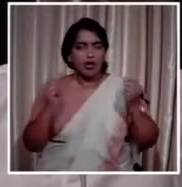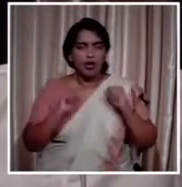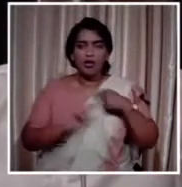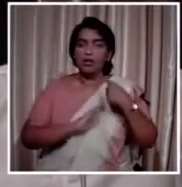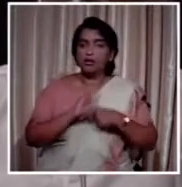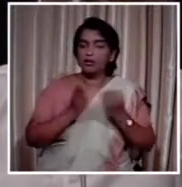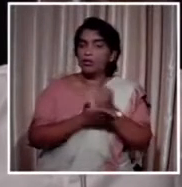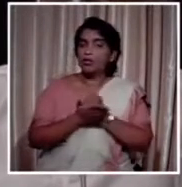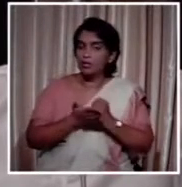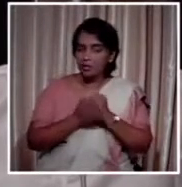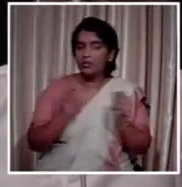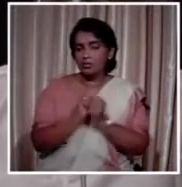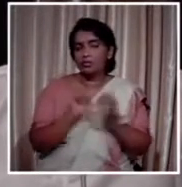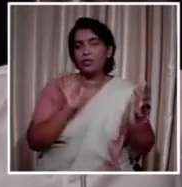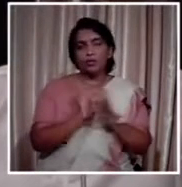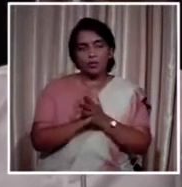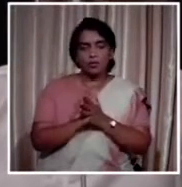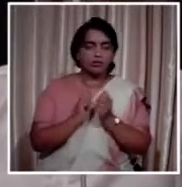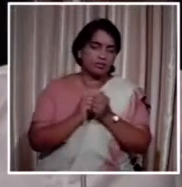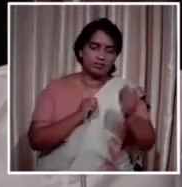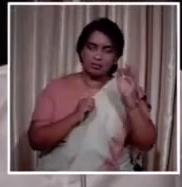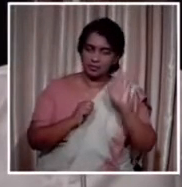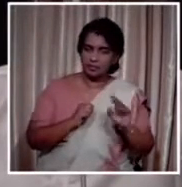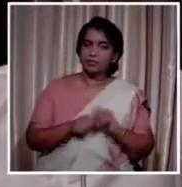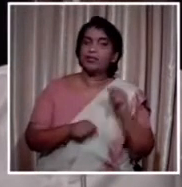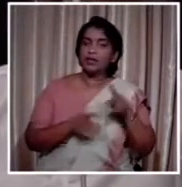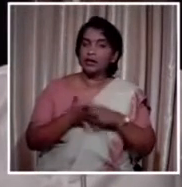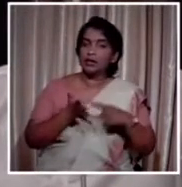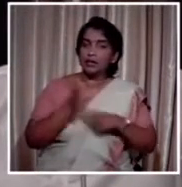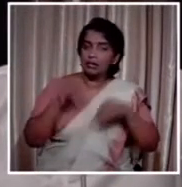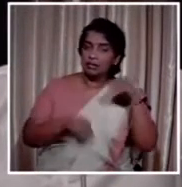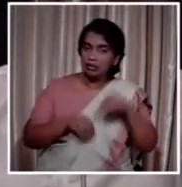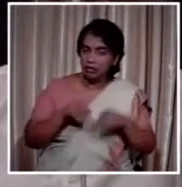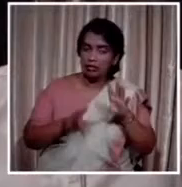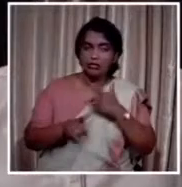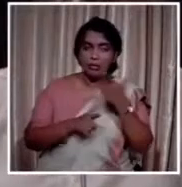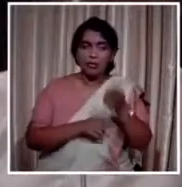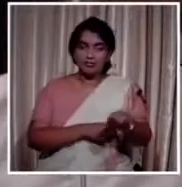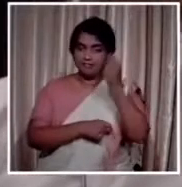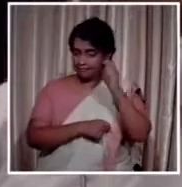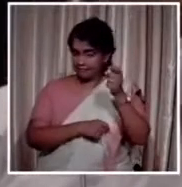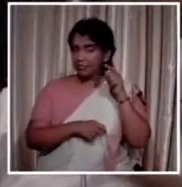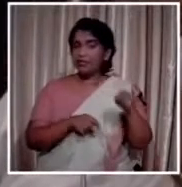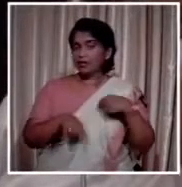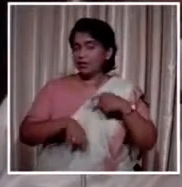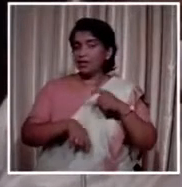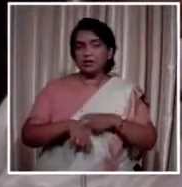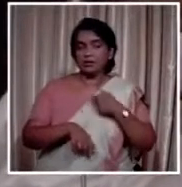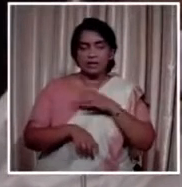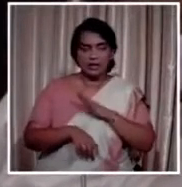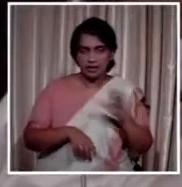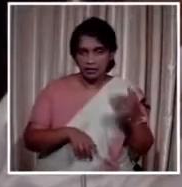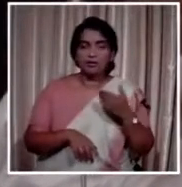ஆனால் இவ்வாறானதொரு சூழ்நிலையில் குறுகிய காலத்தில் நிலைமையை நிர்வகிப்பது குறித்தும் நீண்ட காலத்தின் நாட்டில்